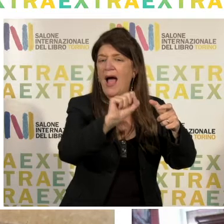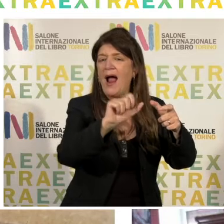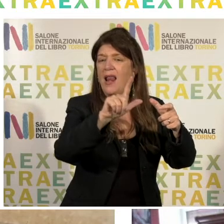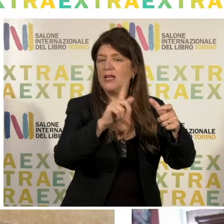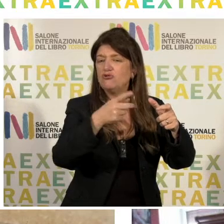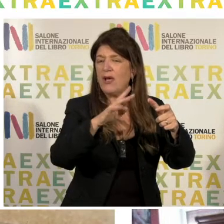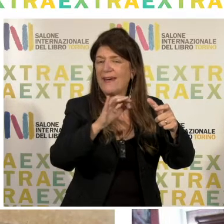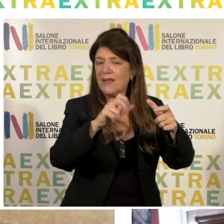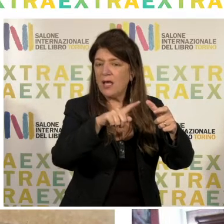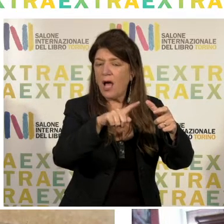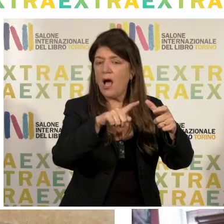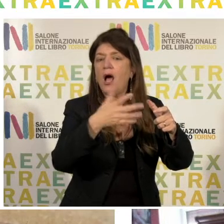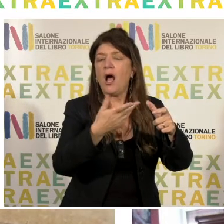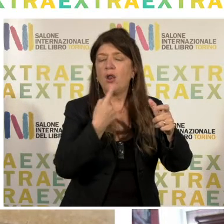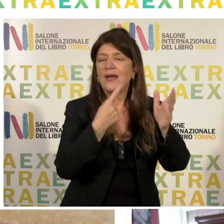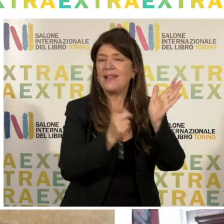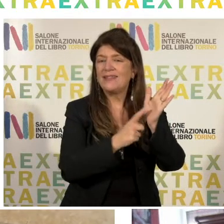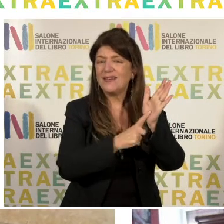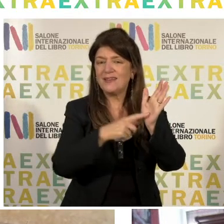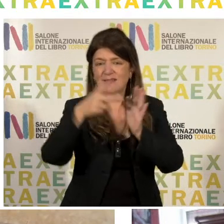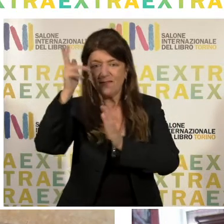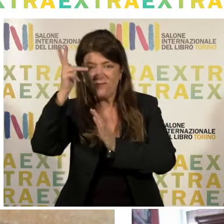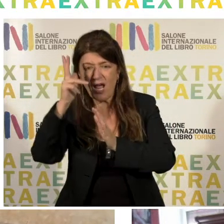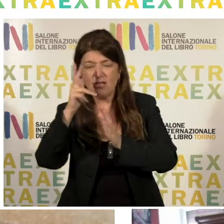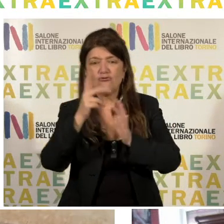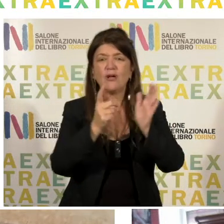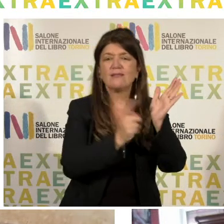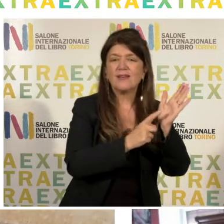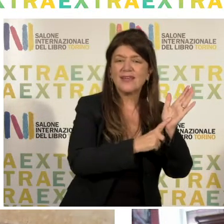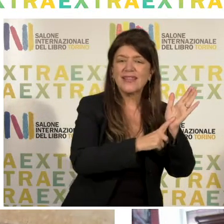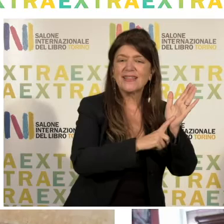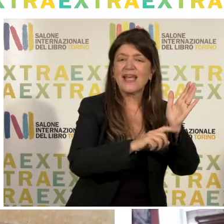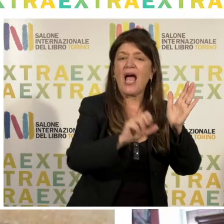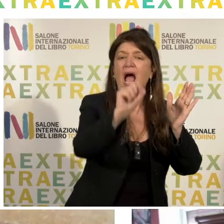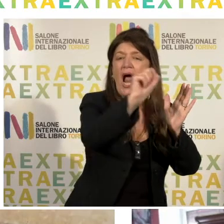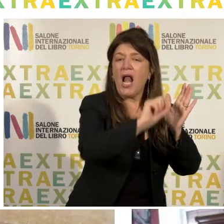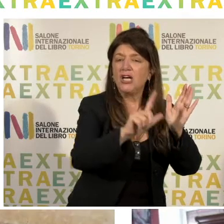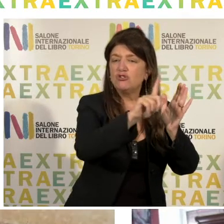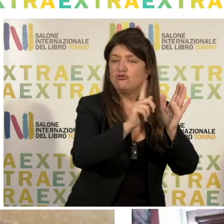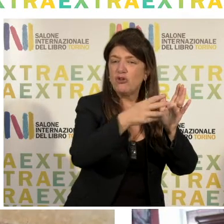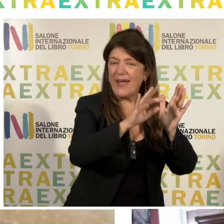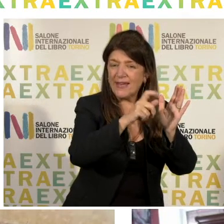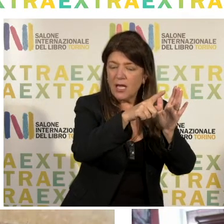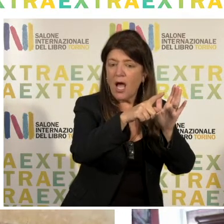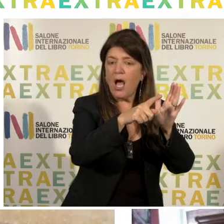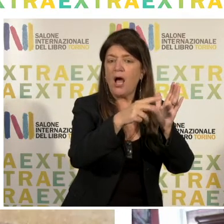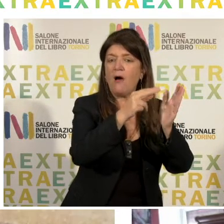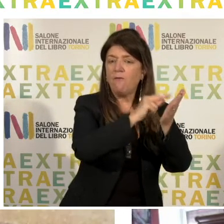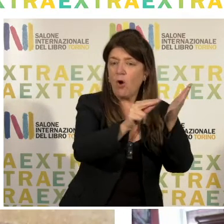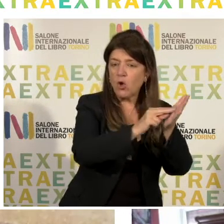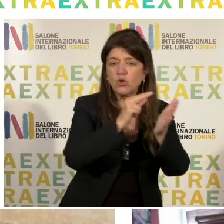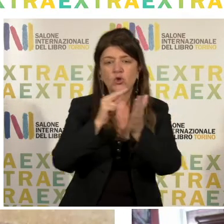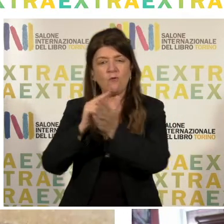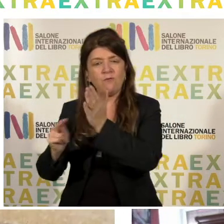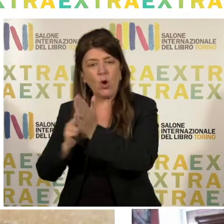con diritti civili e diritti di voto uguali sia in Francia che in Algeria una